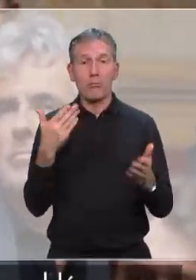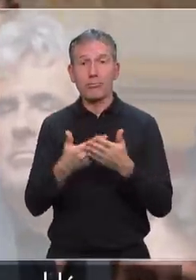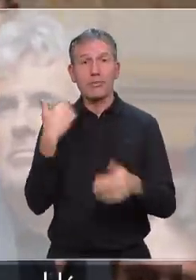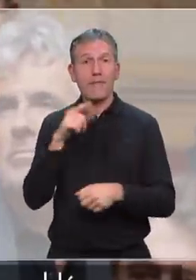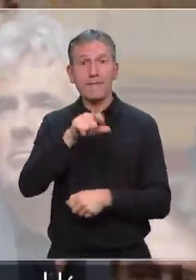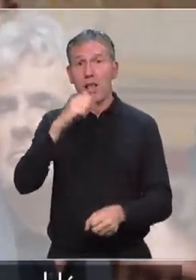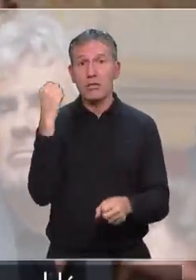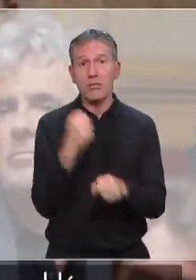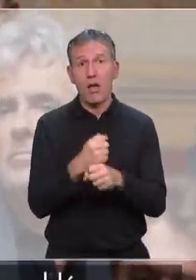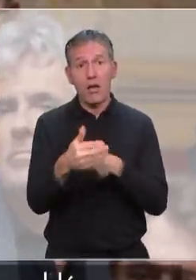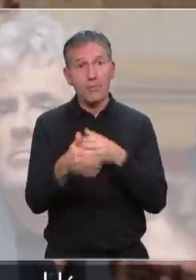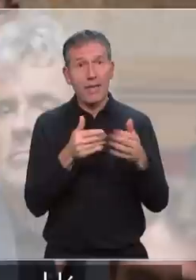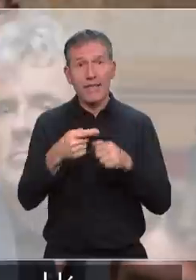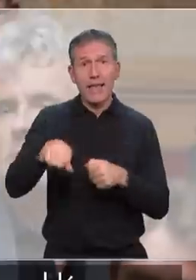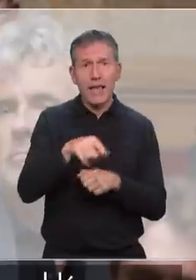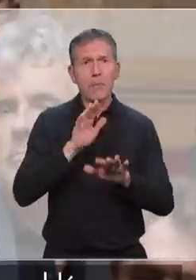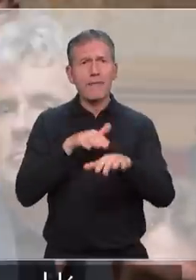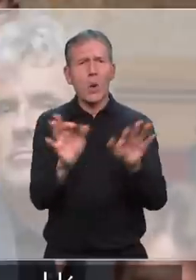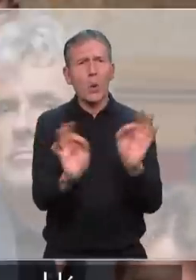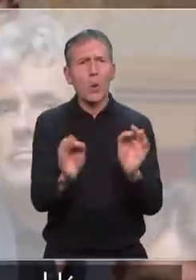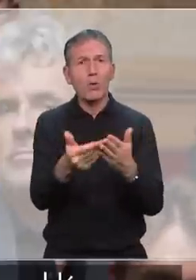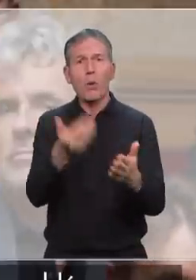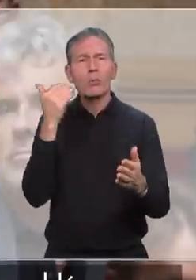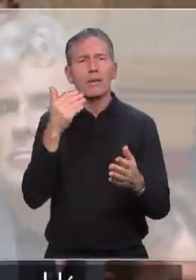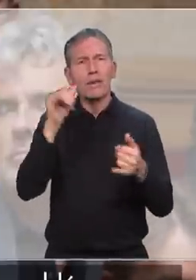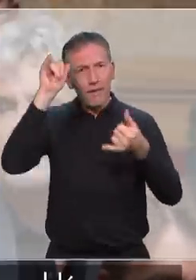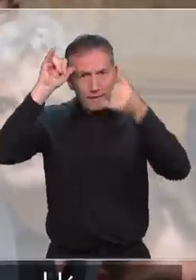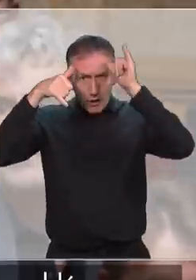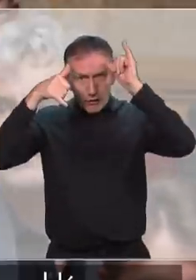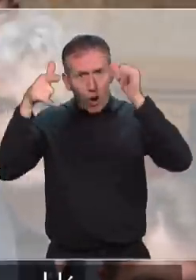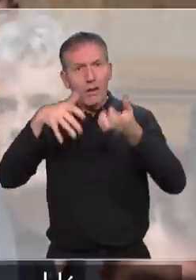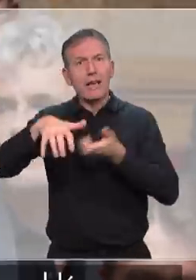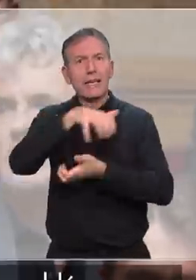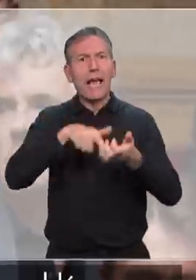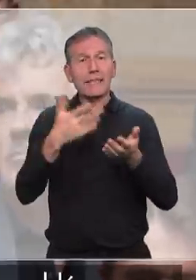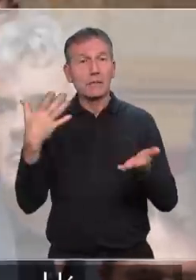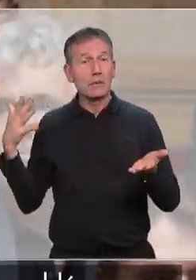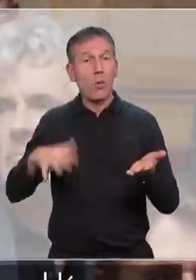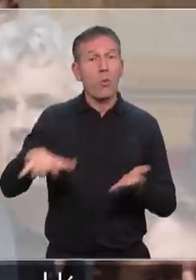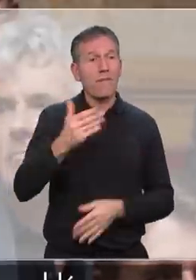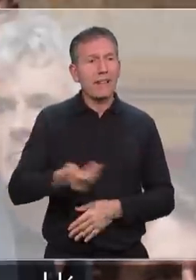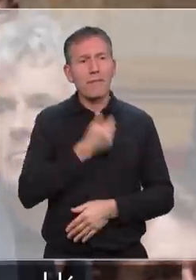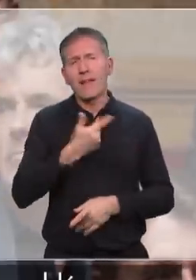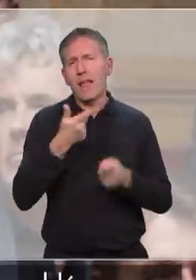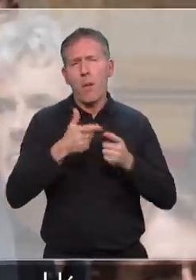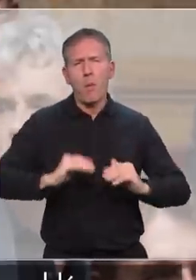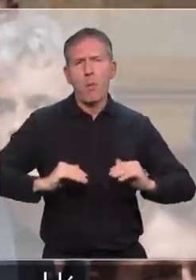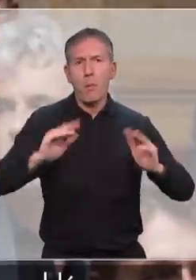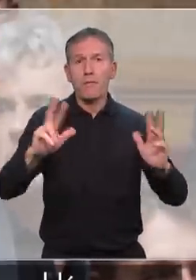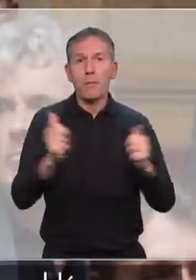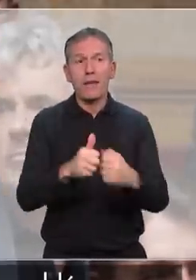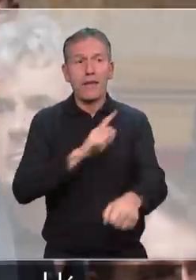20 ans que la profession n'a pas manifesté depuis la crise de la vache folle. En effet, ils subissent de plein fouet l'explosion des prix de